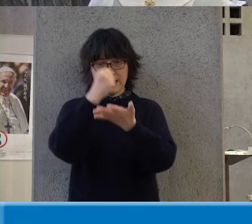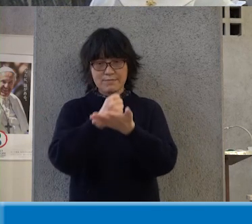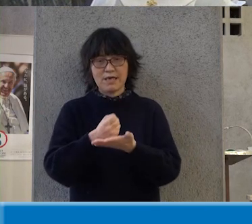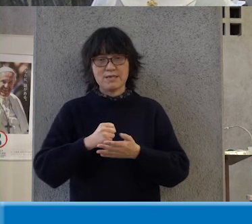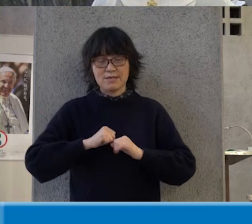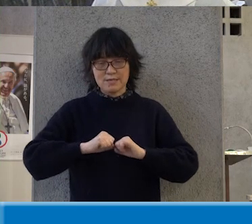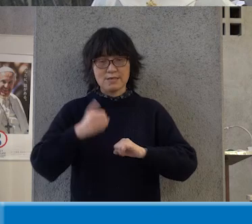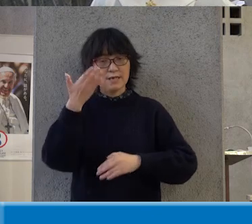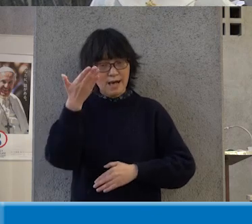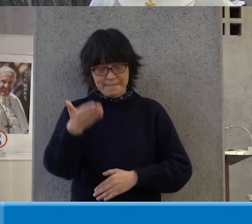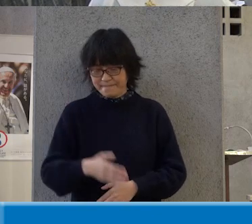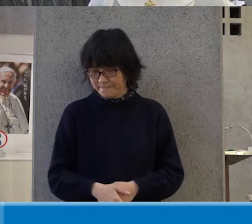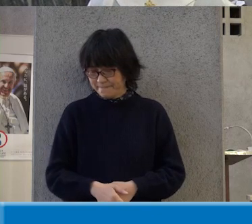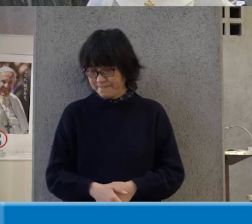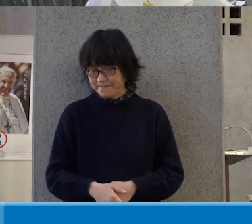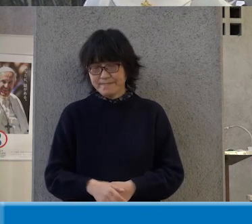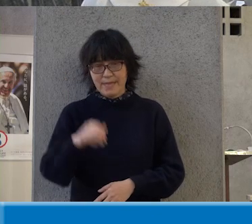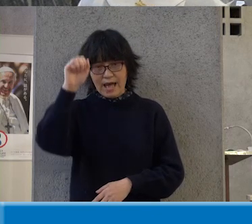果たしますか。